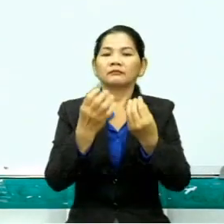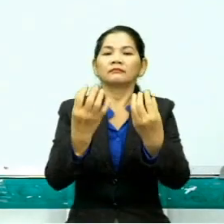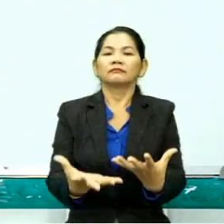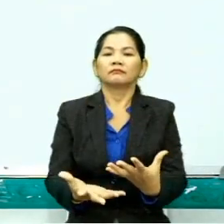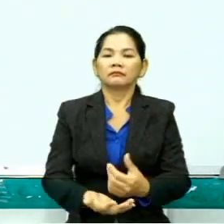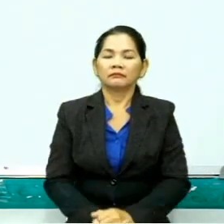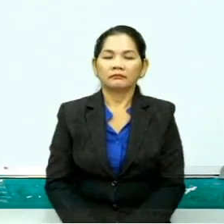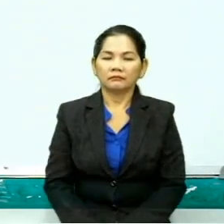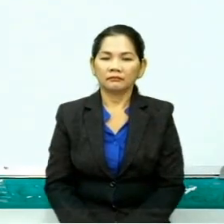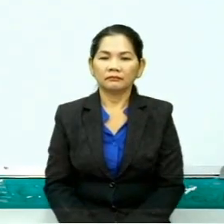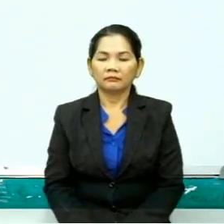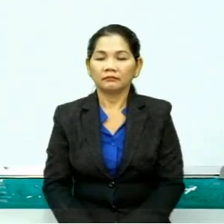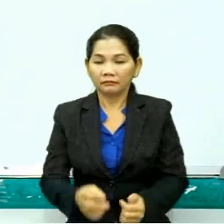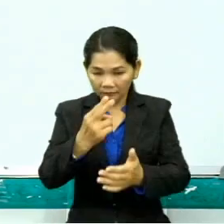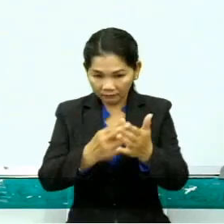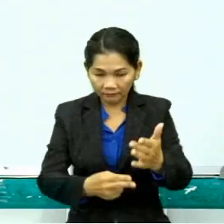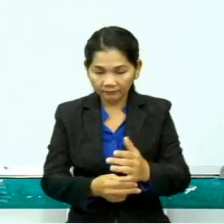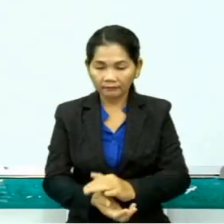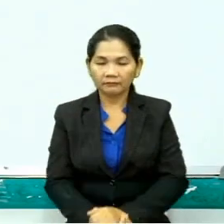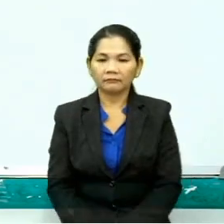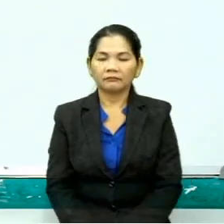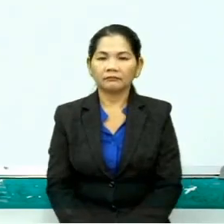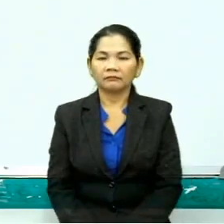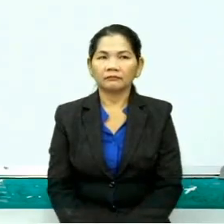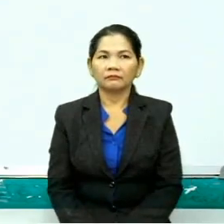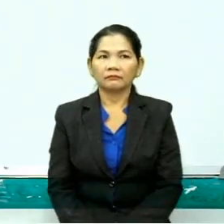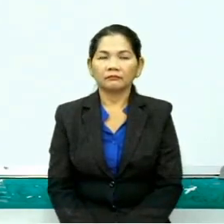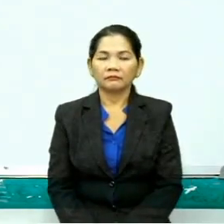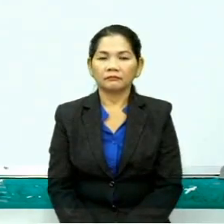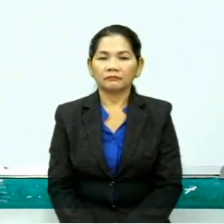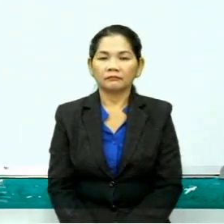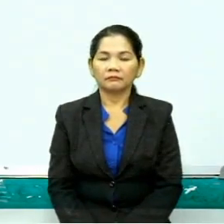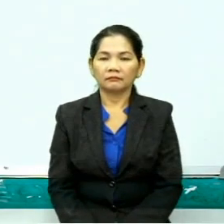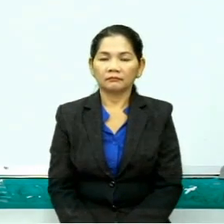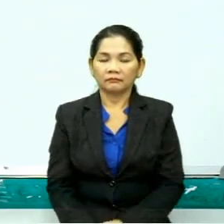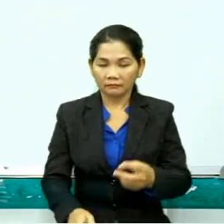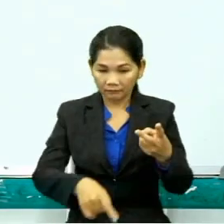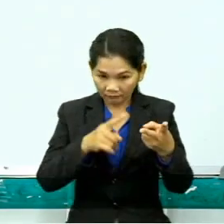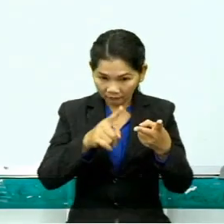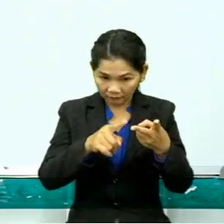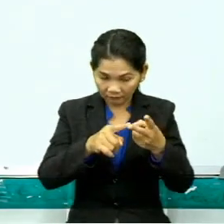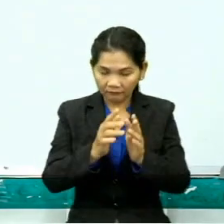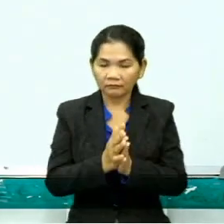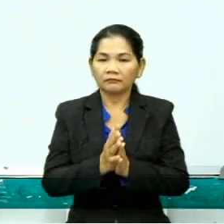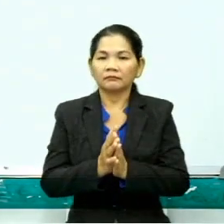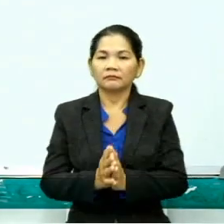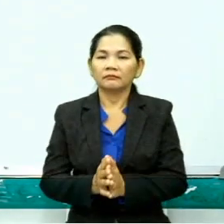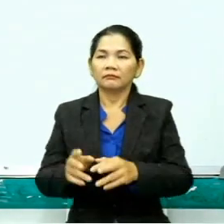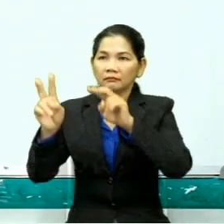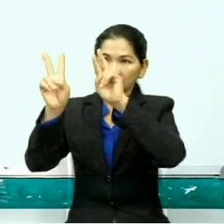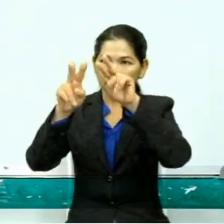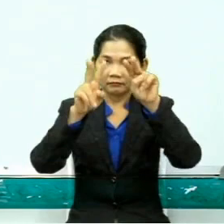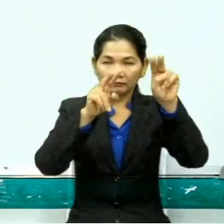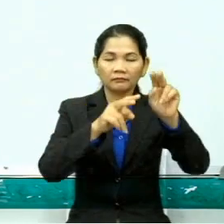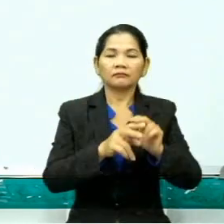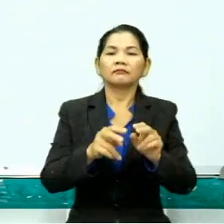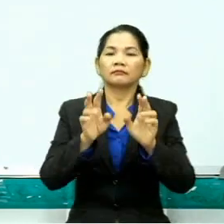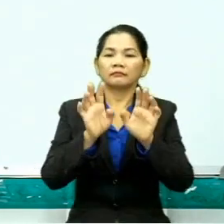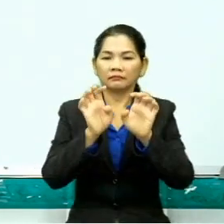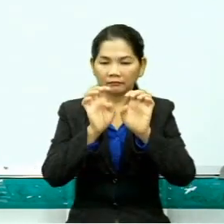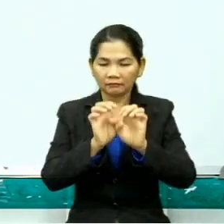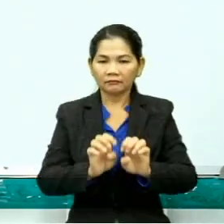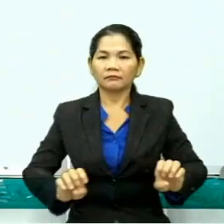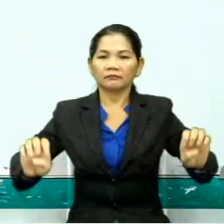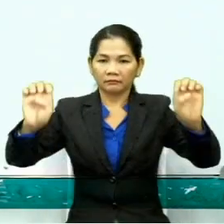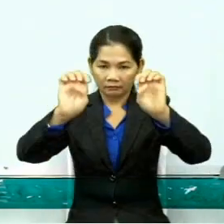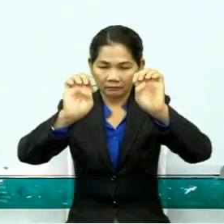màn ở với khá là chà chẳng xâm nốt tí bí cứ tiện tôn chùm mùi nắng chà chùm mùi nắng ở với tớ có